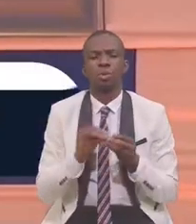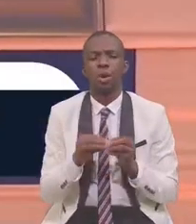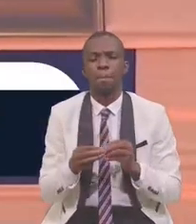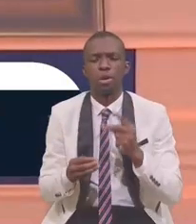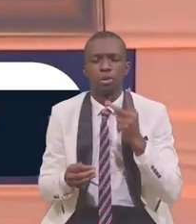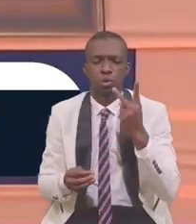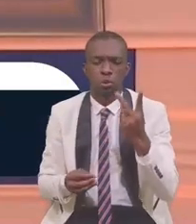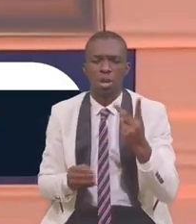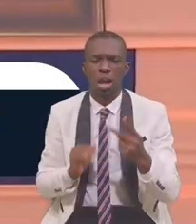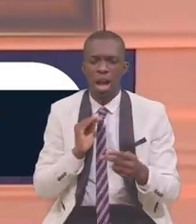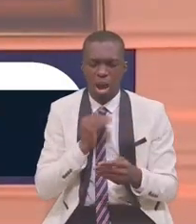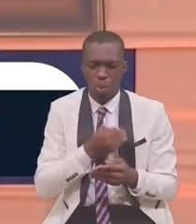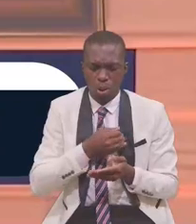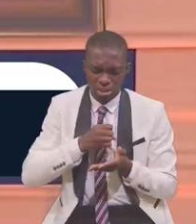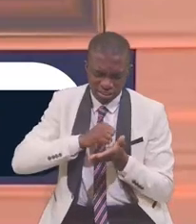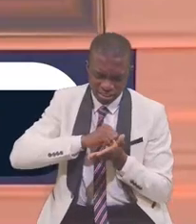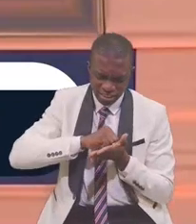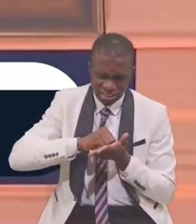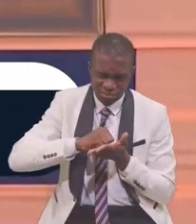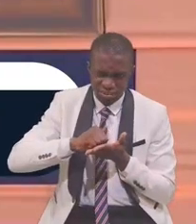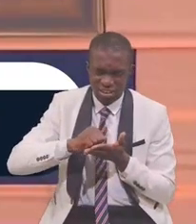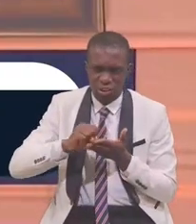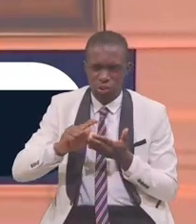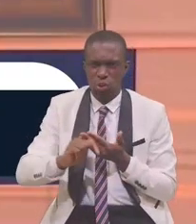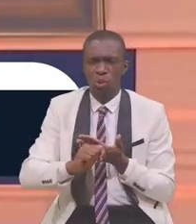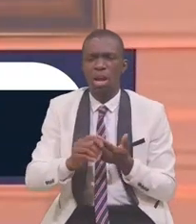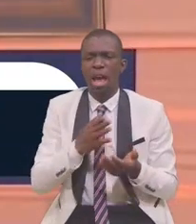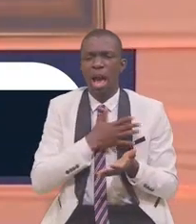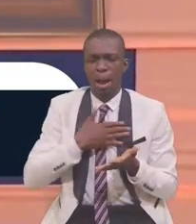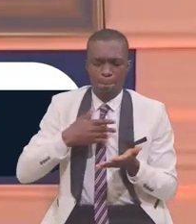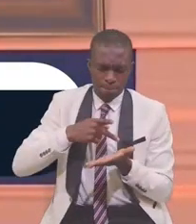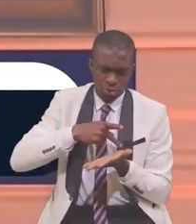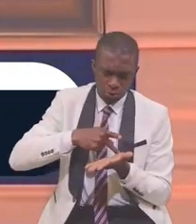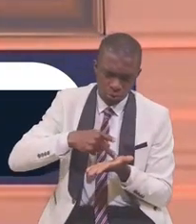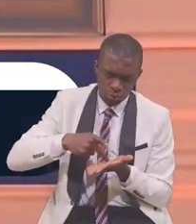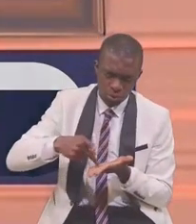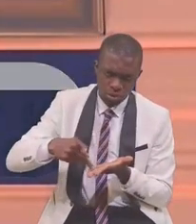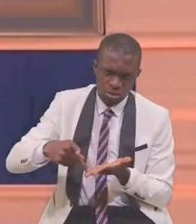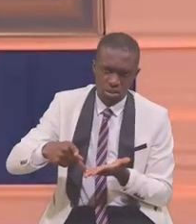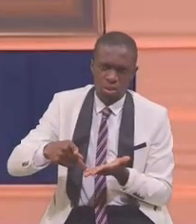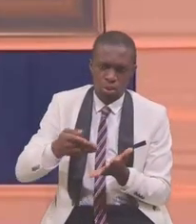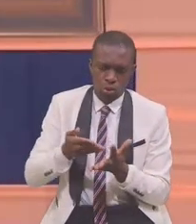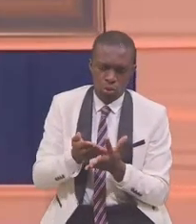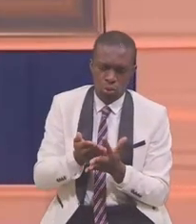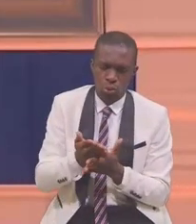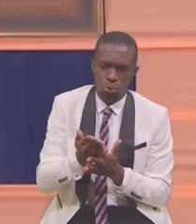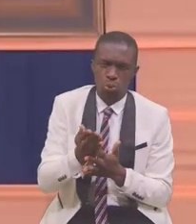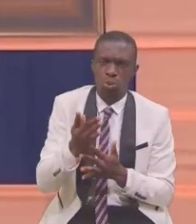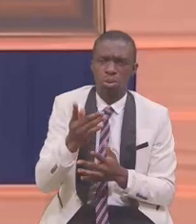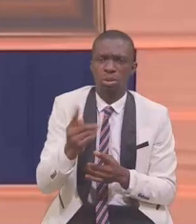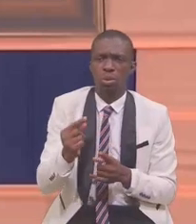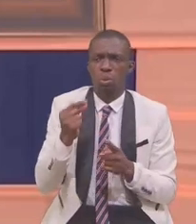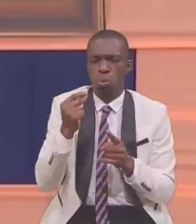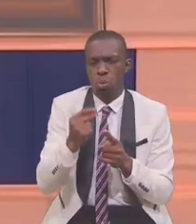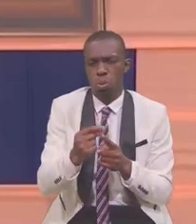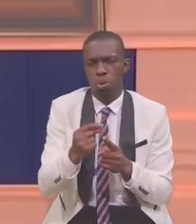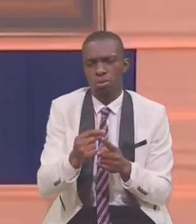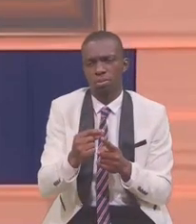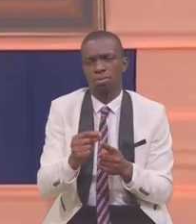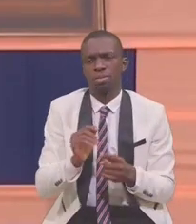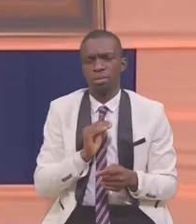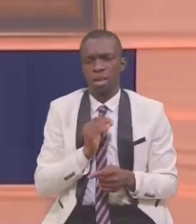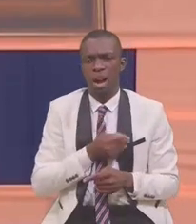notre sanctification et notre pureté par la parole. Notre sanctification et notre pureté par